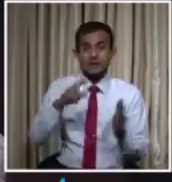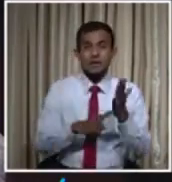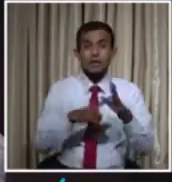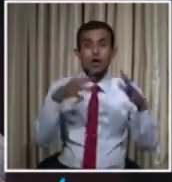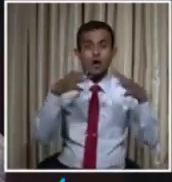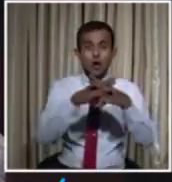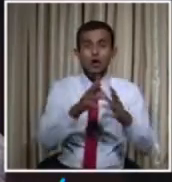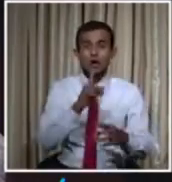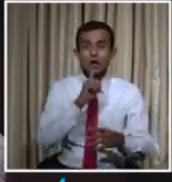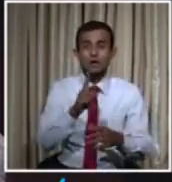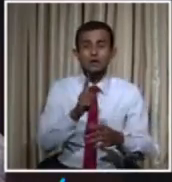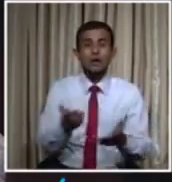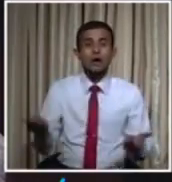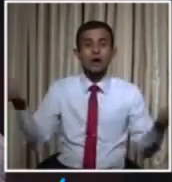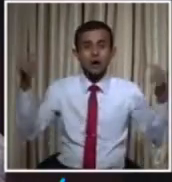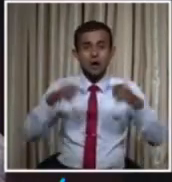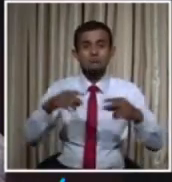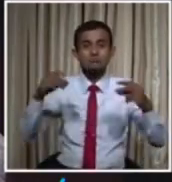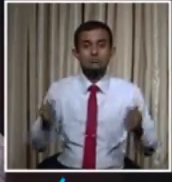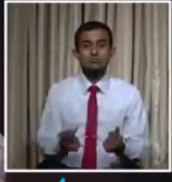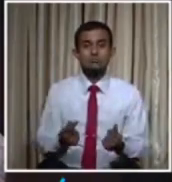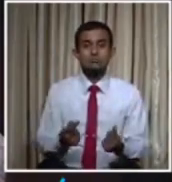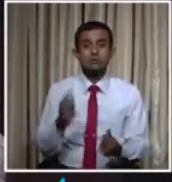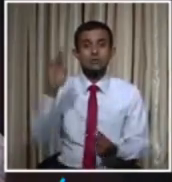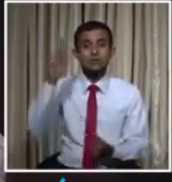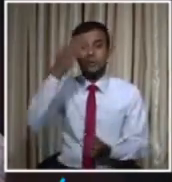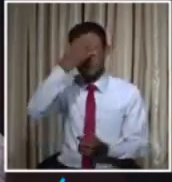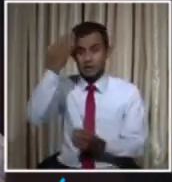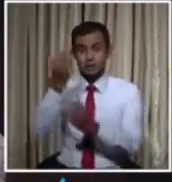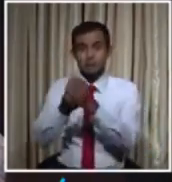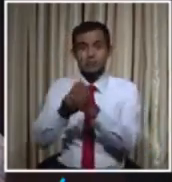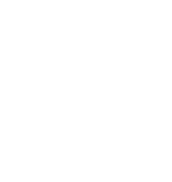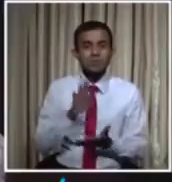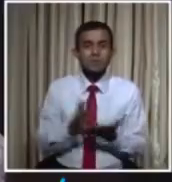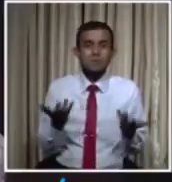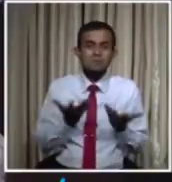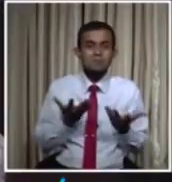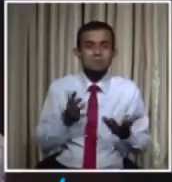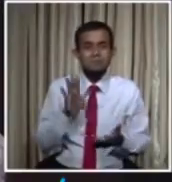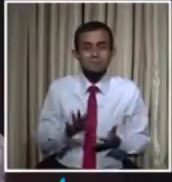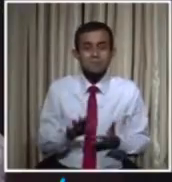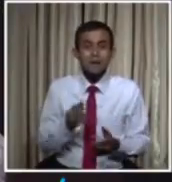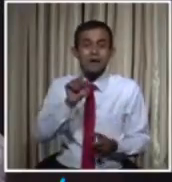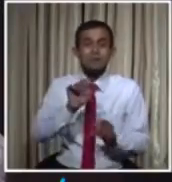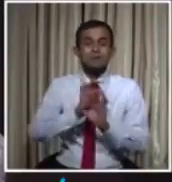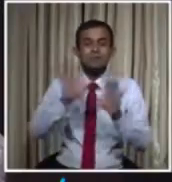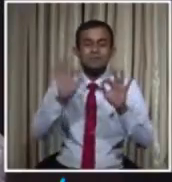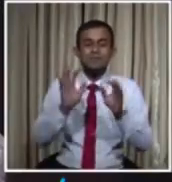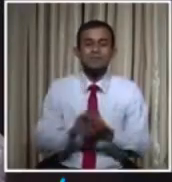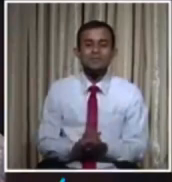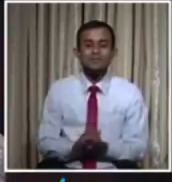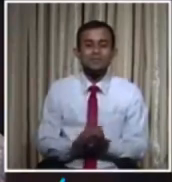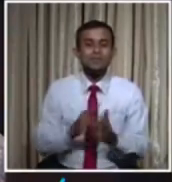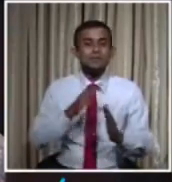කියලා ආපු ගමම්ම එක ජන කොට්ටාසක් සම්පූර්ණයෙන්ම අමතක කරලා දැමලා ජනප්‍රිය වීම සඳහා